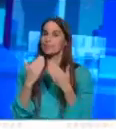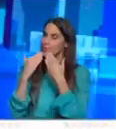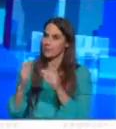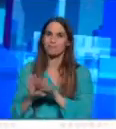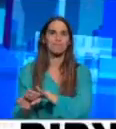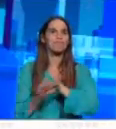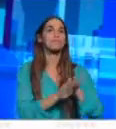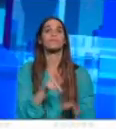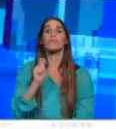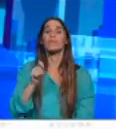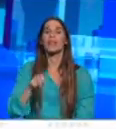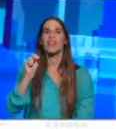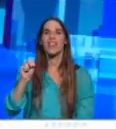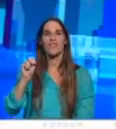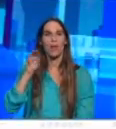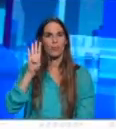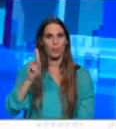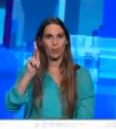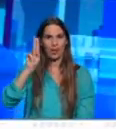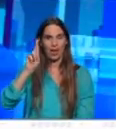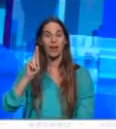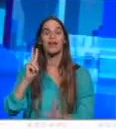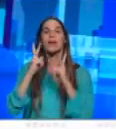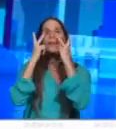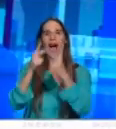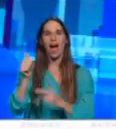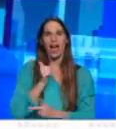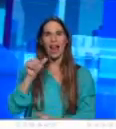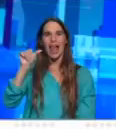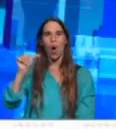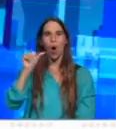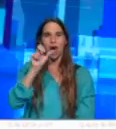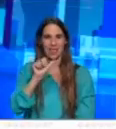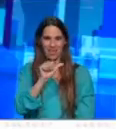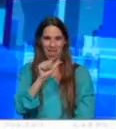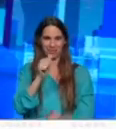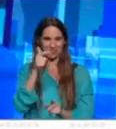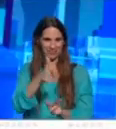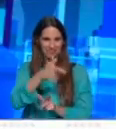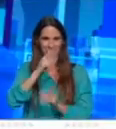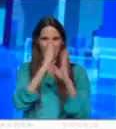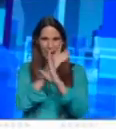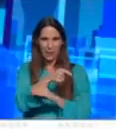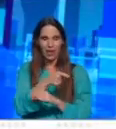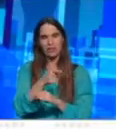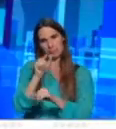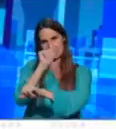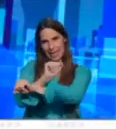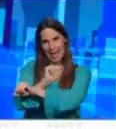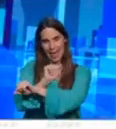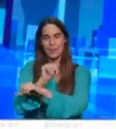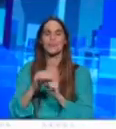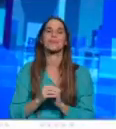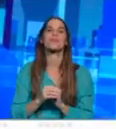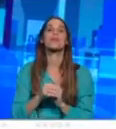חברת הכנסת נאוה בוקר ביקרה אמש את החייל אלאור עזריה, מרצה את עונש המאסר שנגזר עליו בכלא 4 בצריפין.